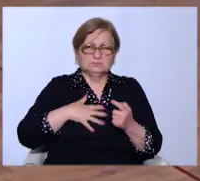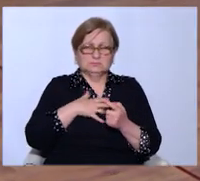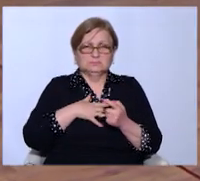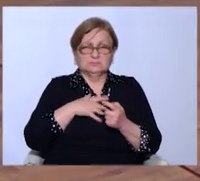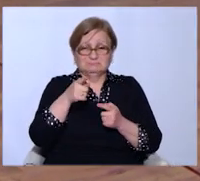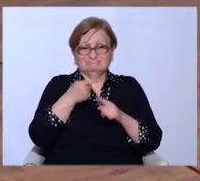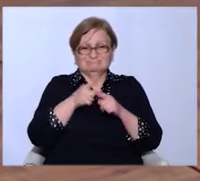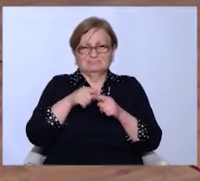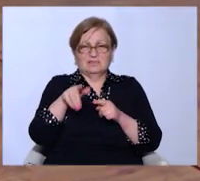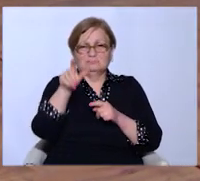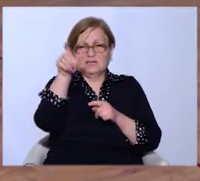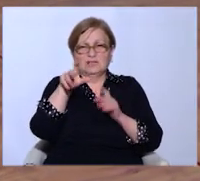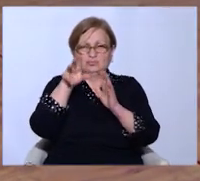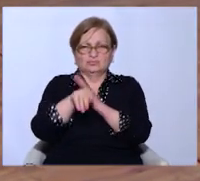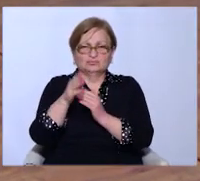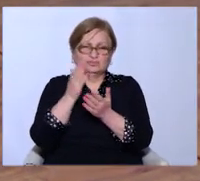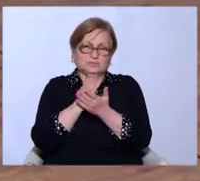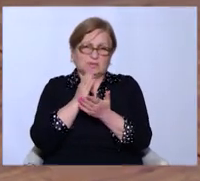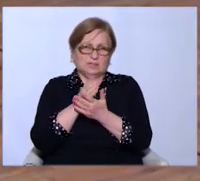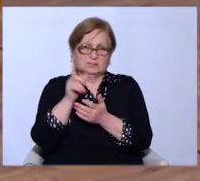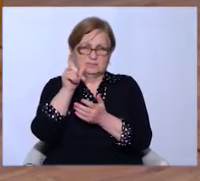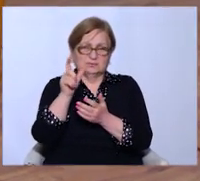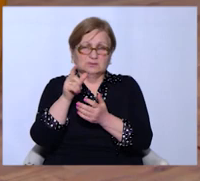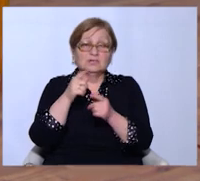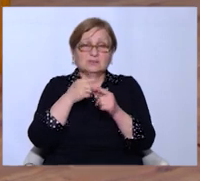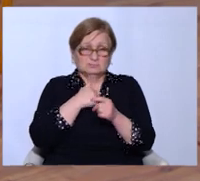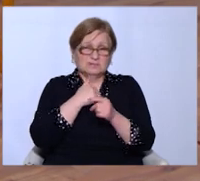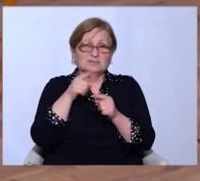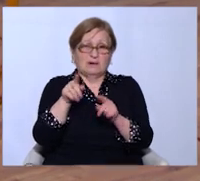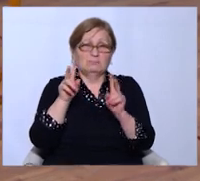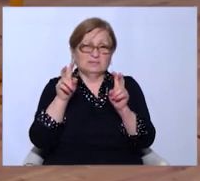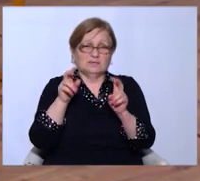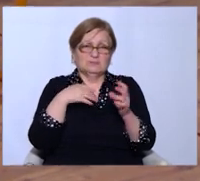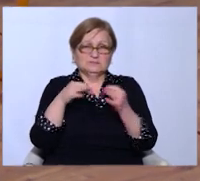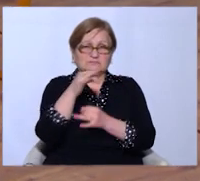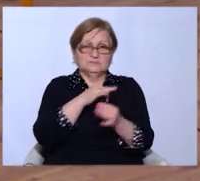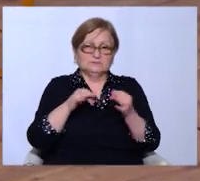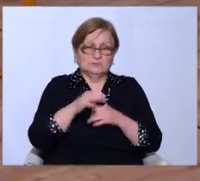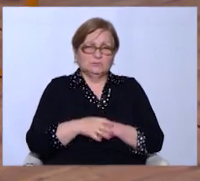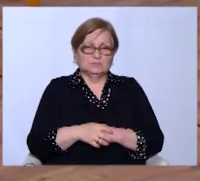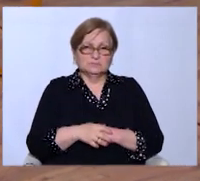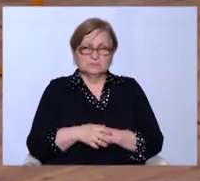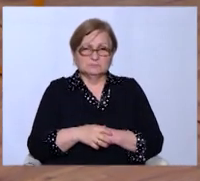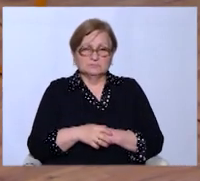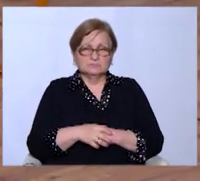ეს აისახა ამ ლექსში და დღეს მინდა რომ სწორედ აი ამ თემაზე ვისაუბროთ.